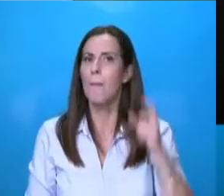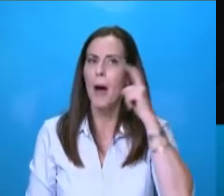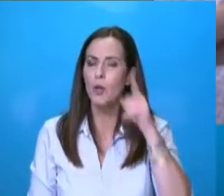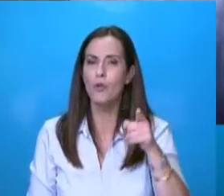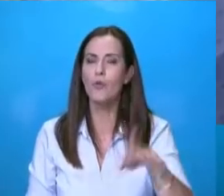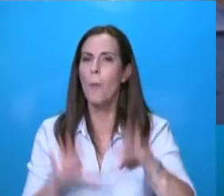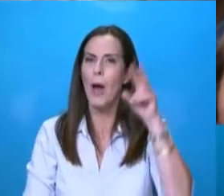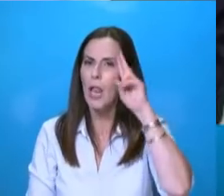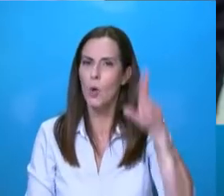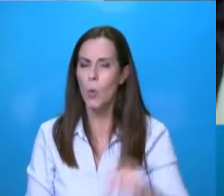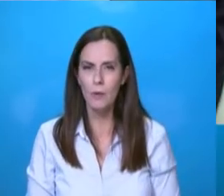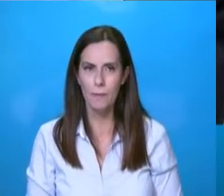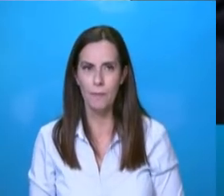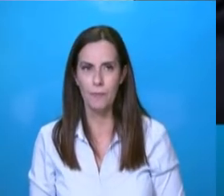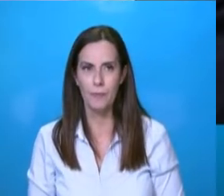מצביע